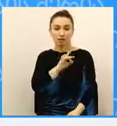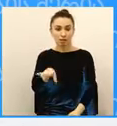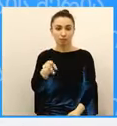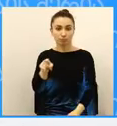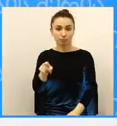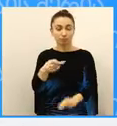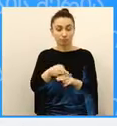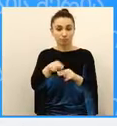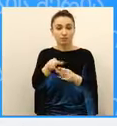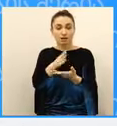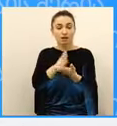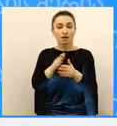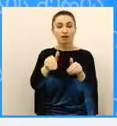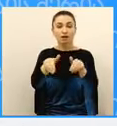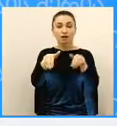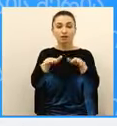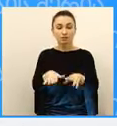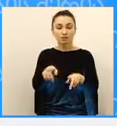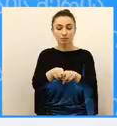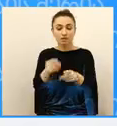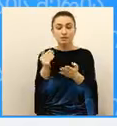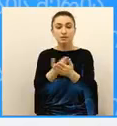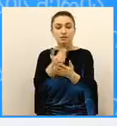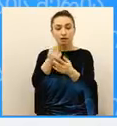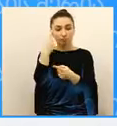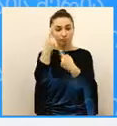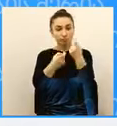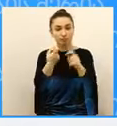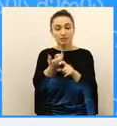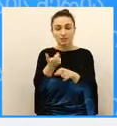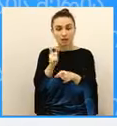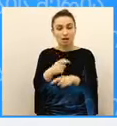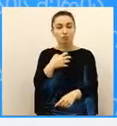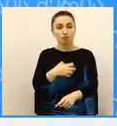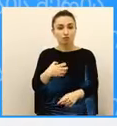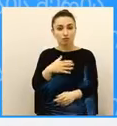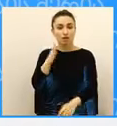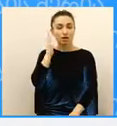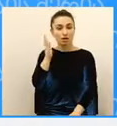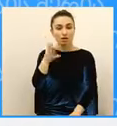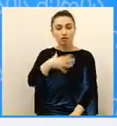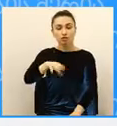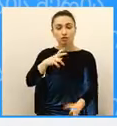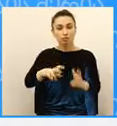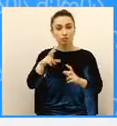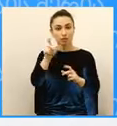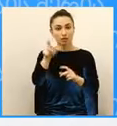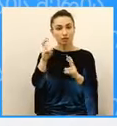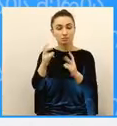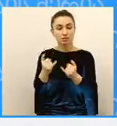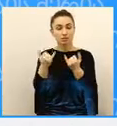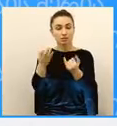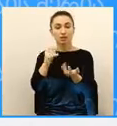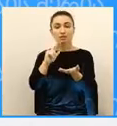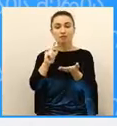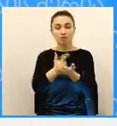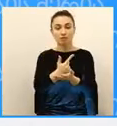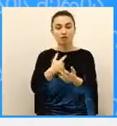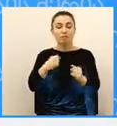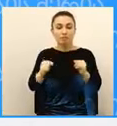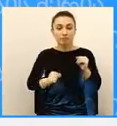დაიბეგრება. Ფიქრობ, ეს გადაწყვეტილებები და ეს სიახლეები ძალიან მნიშვნელოვანი იქნება ჩვენი სტუდენტებისთვის. Კიდევ ერთხელ